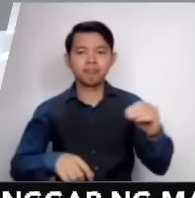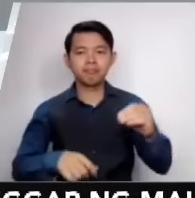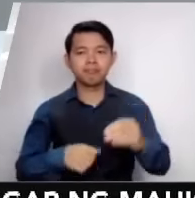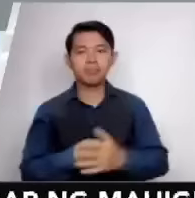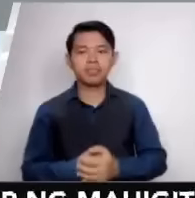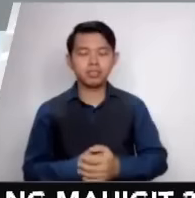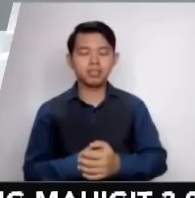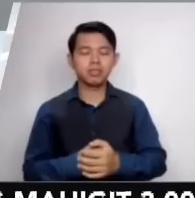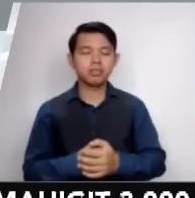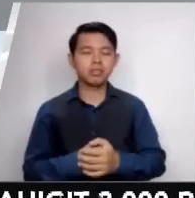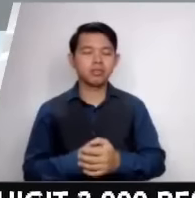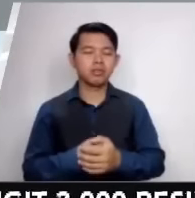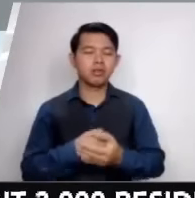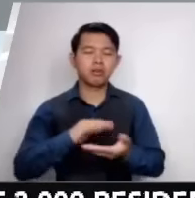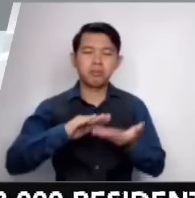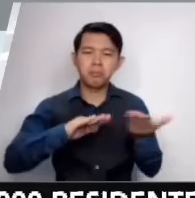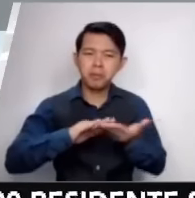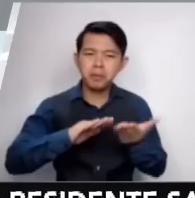isa is